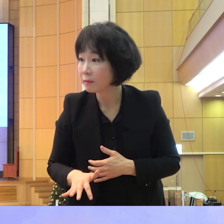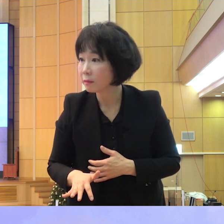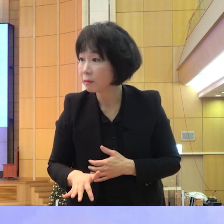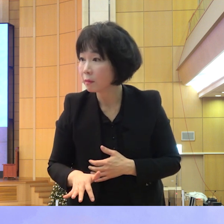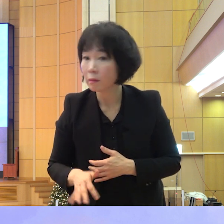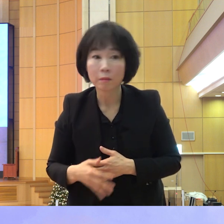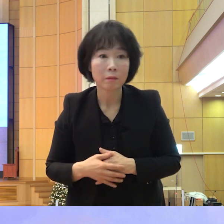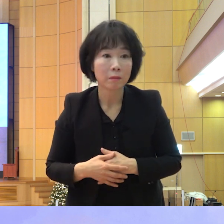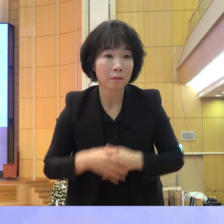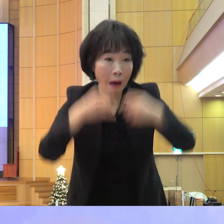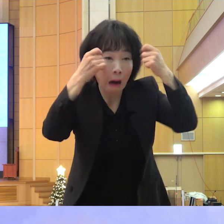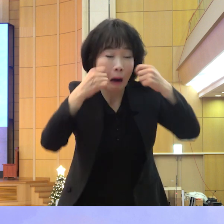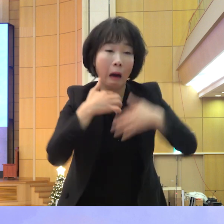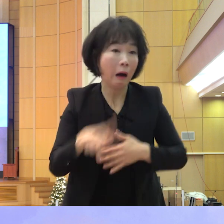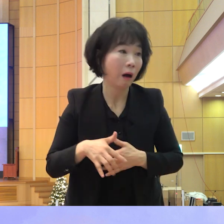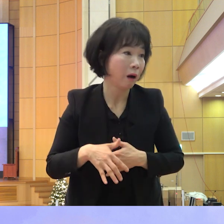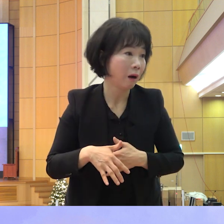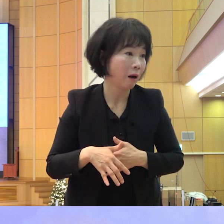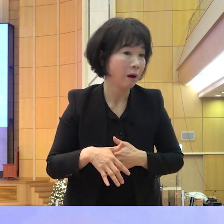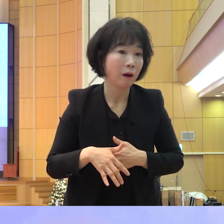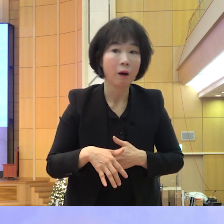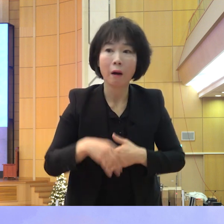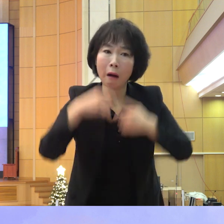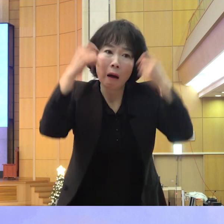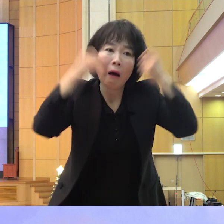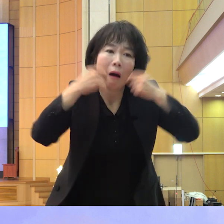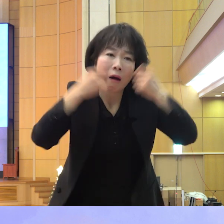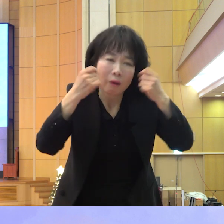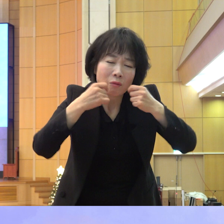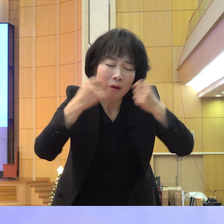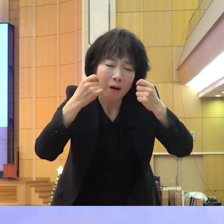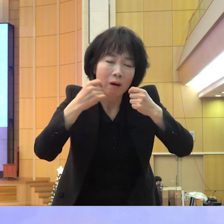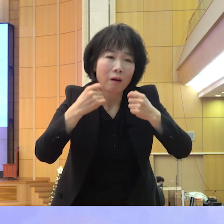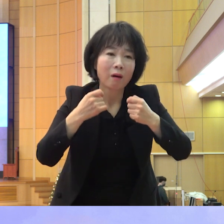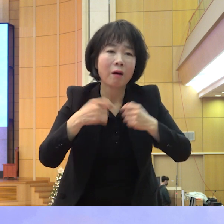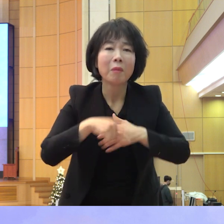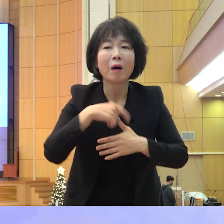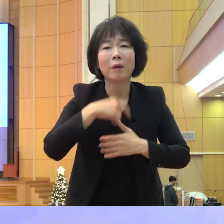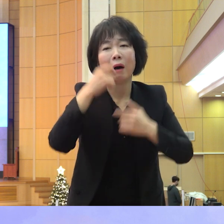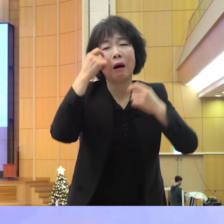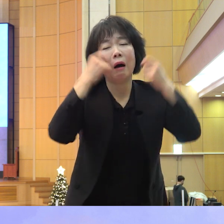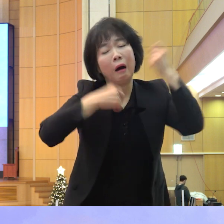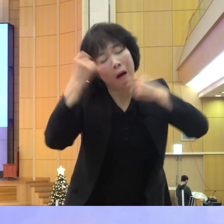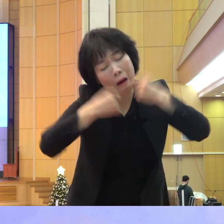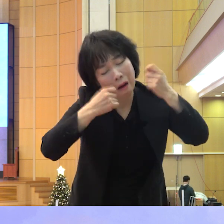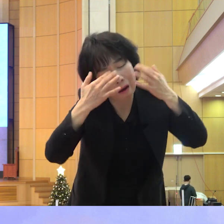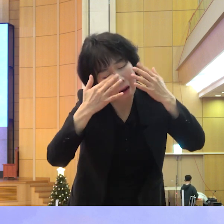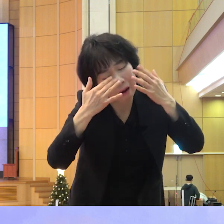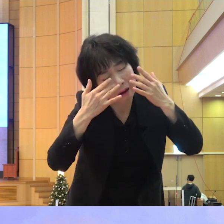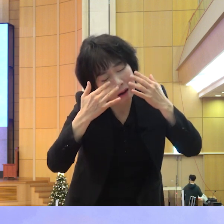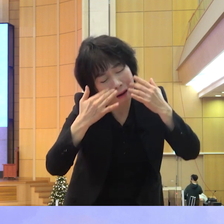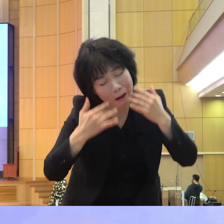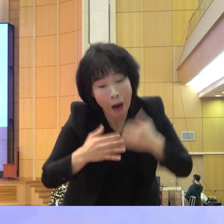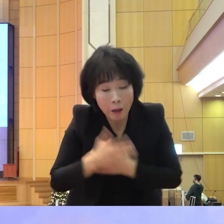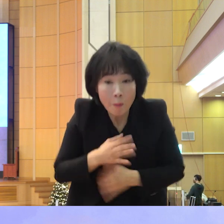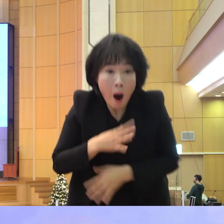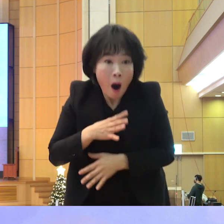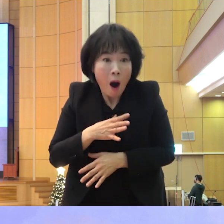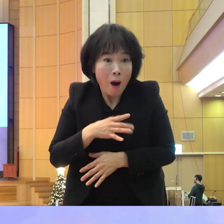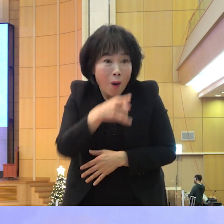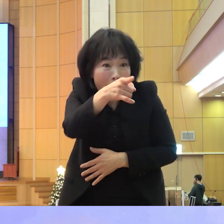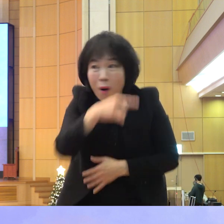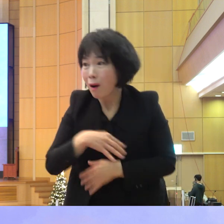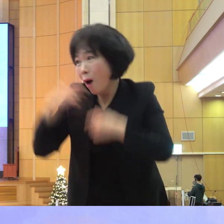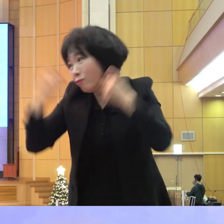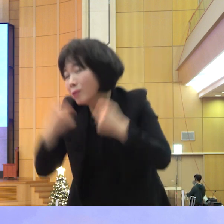기도가, 여러분, 눈물은요 진실의 상징이라고 그래요. 주님